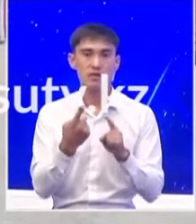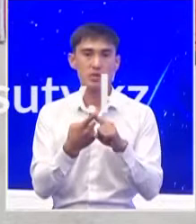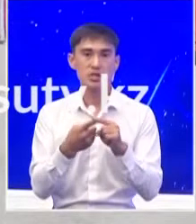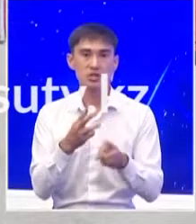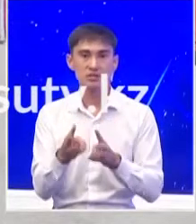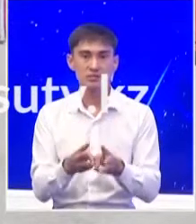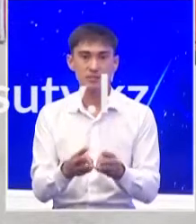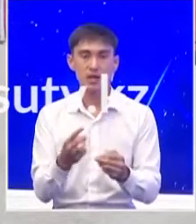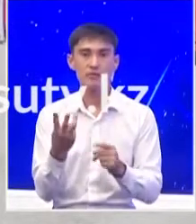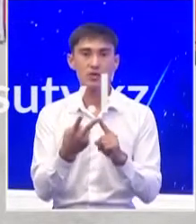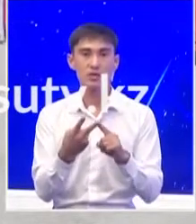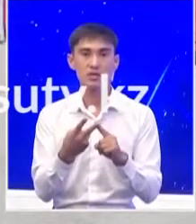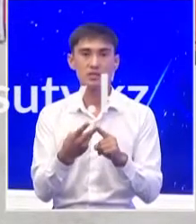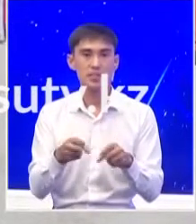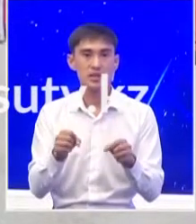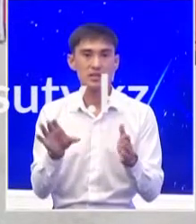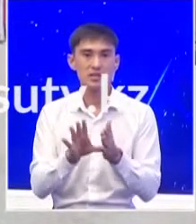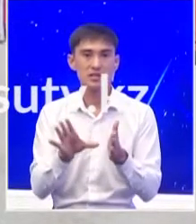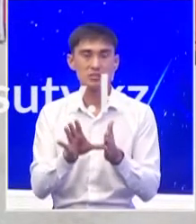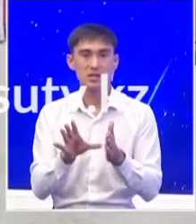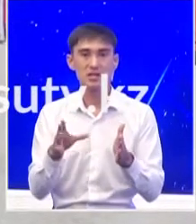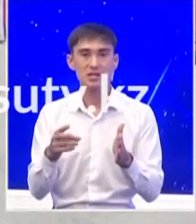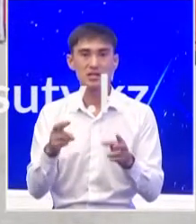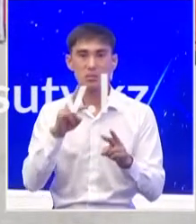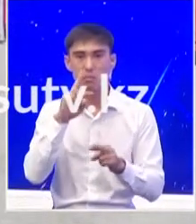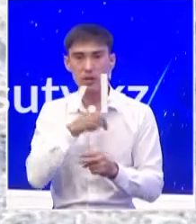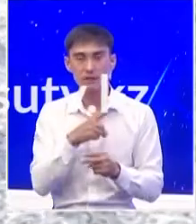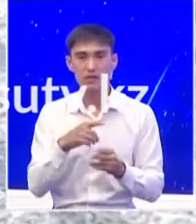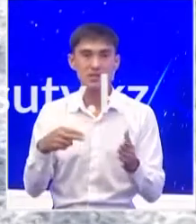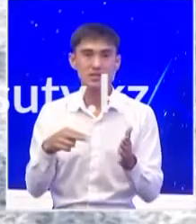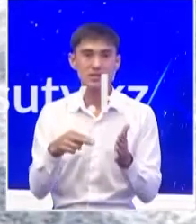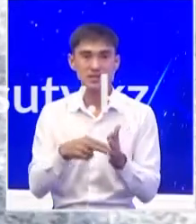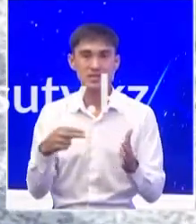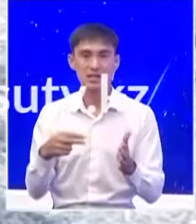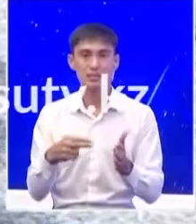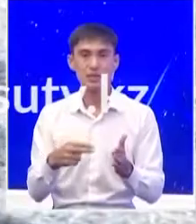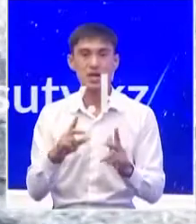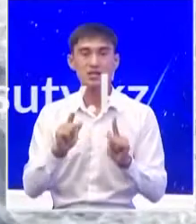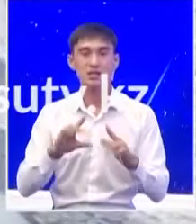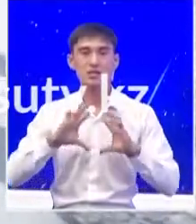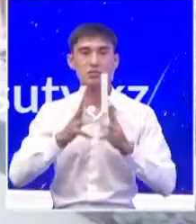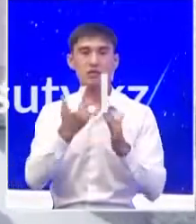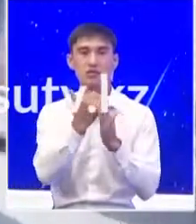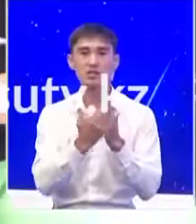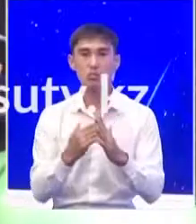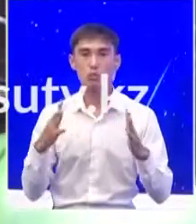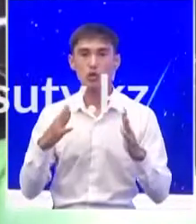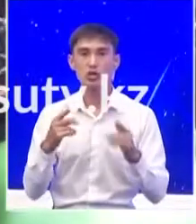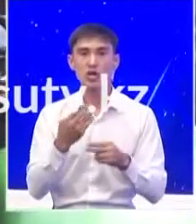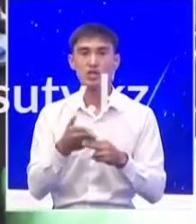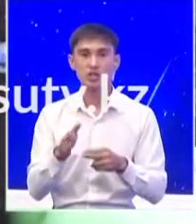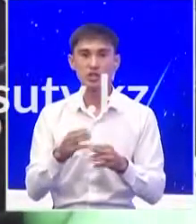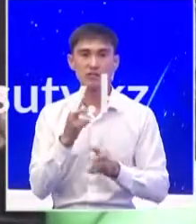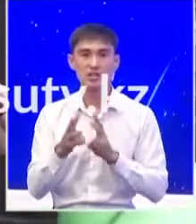это эксплуатация неисправного электрооборудования и электрических сетей. Согласно мировой статистике, большая часть всех